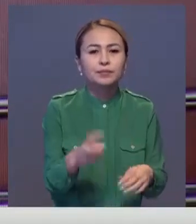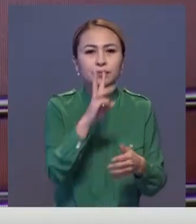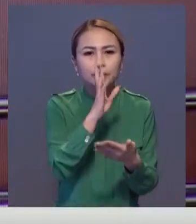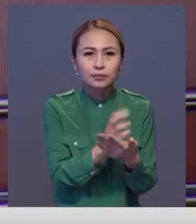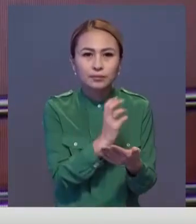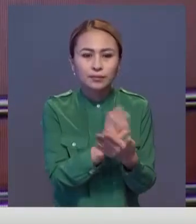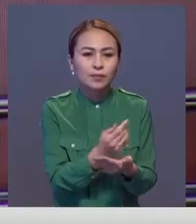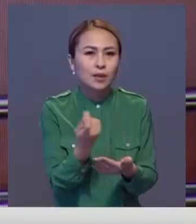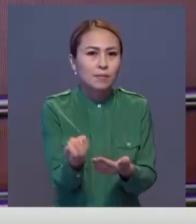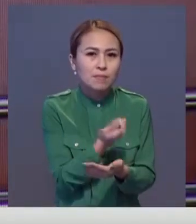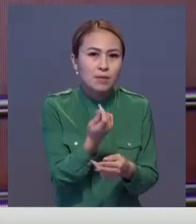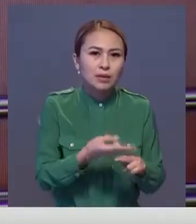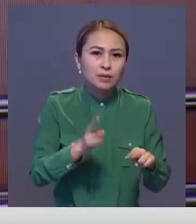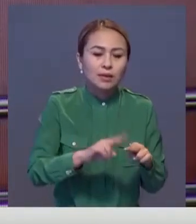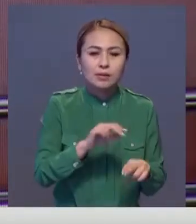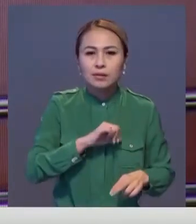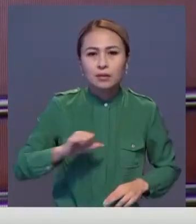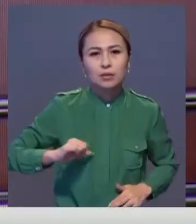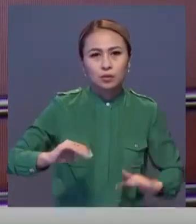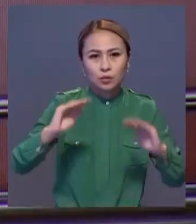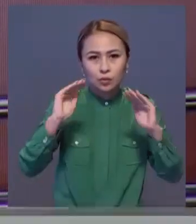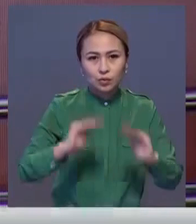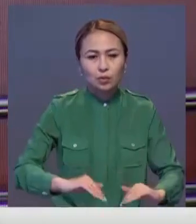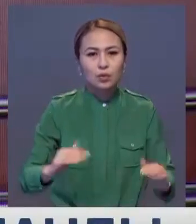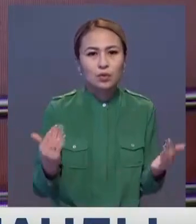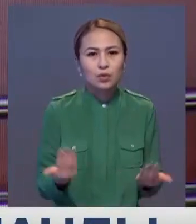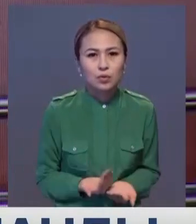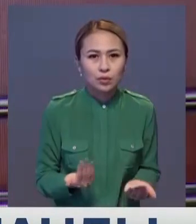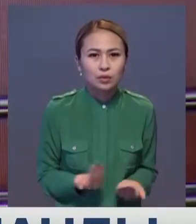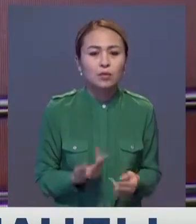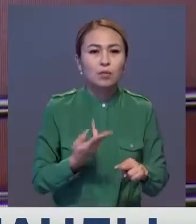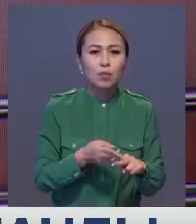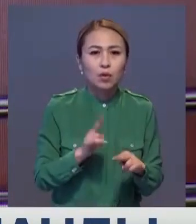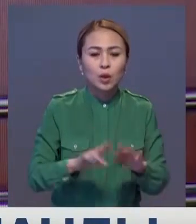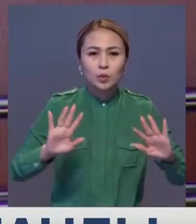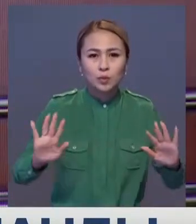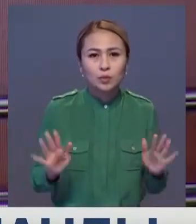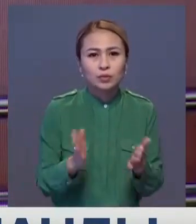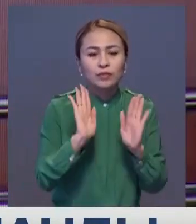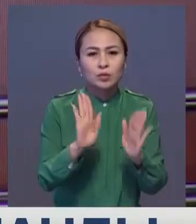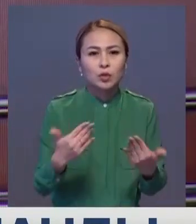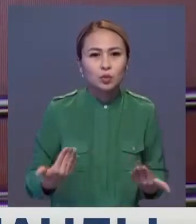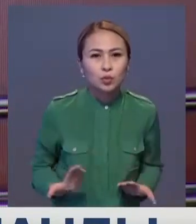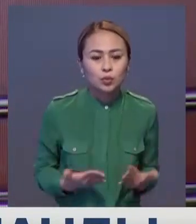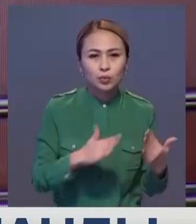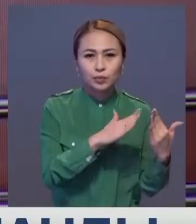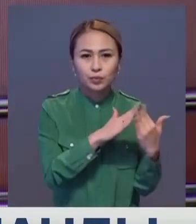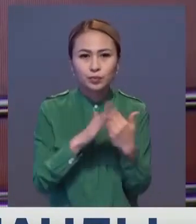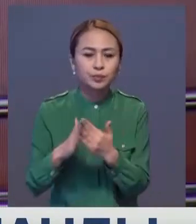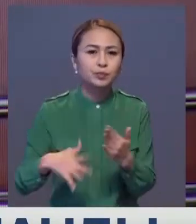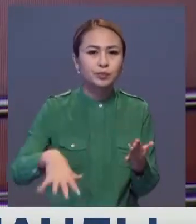отбасы мүшесіне шаққанда ең төменгі бір күнкөріс деңгейінен төмен болған жағдайда тұрғын үймен қамтамасыз